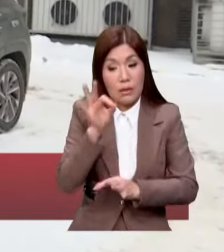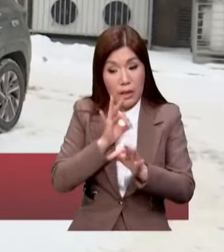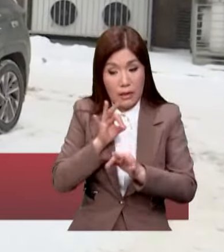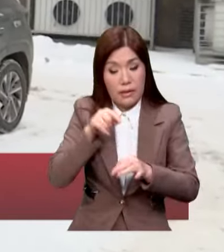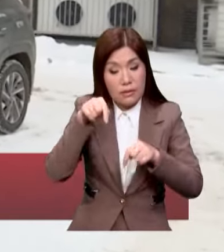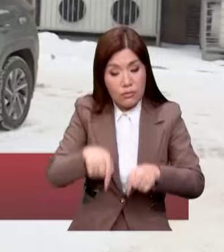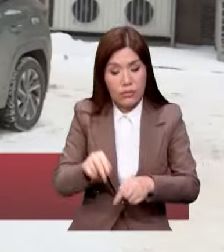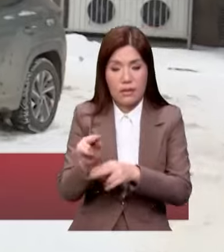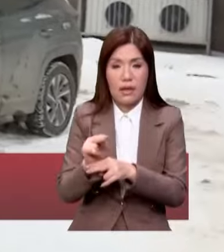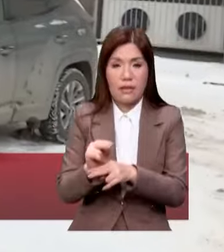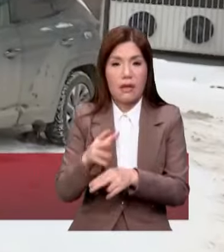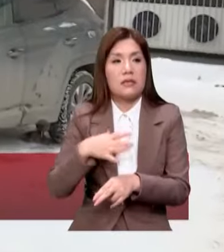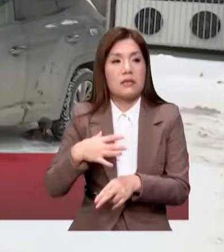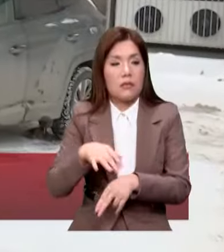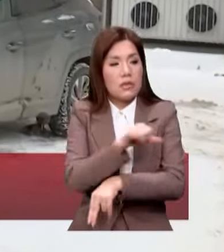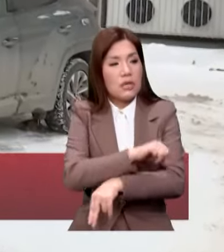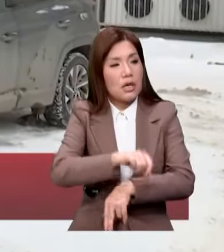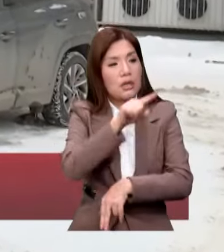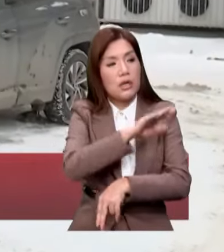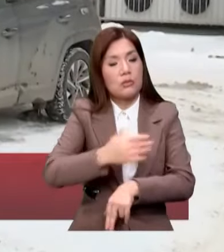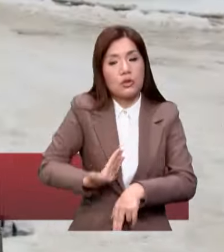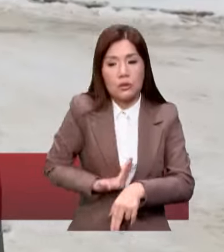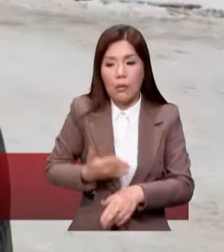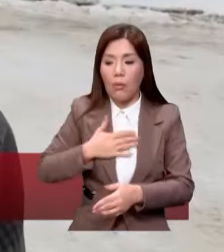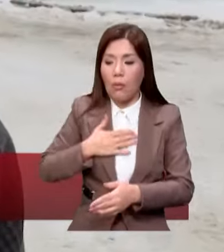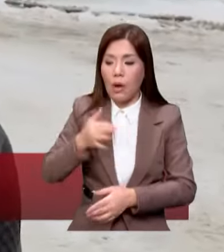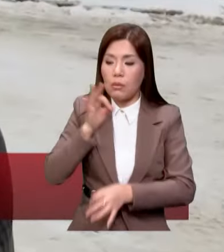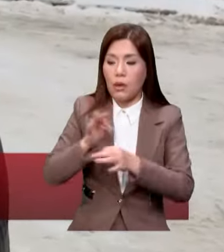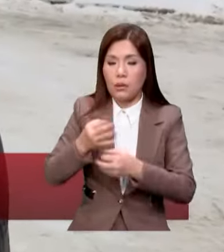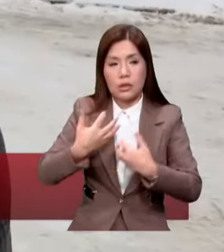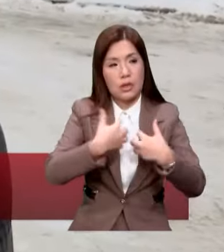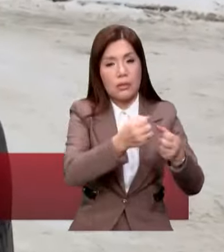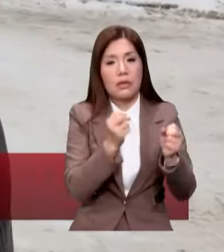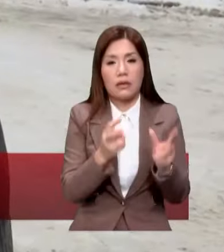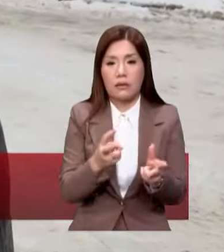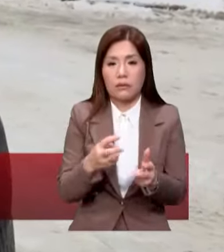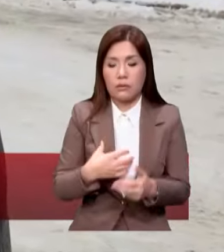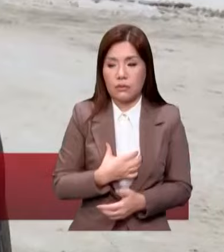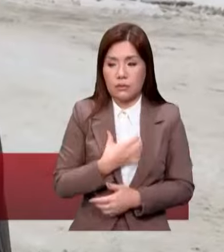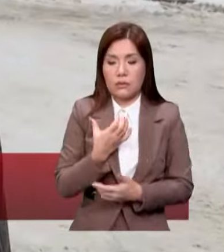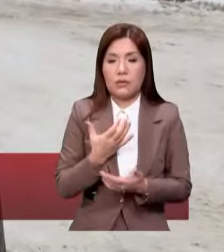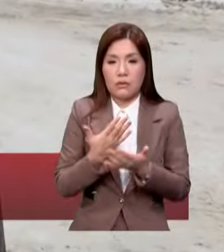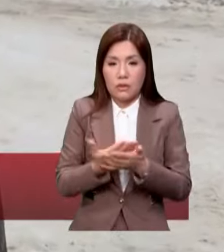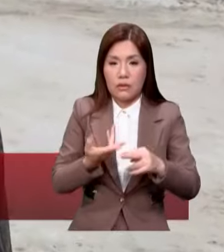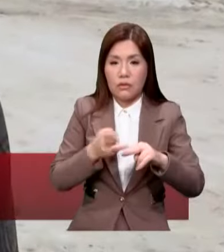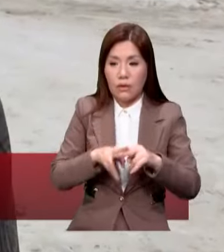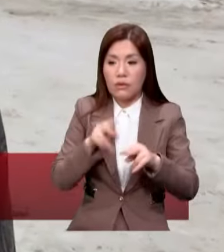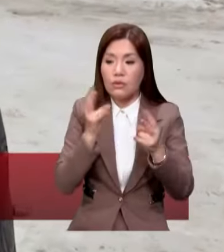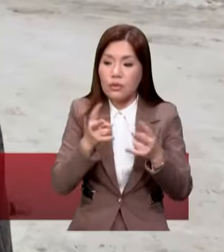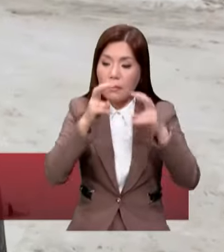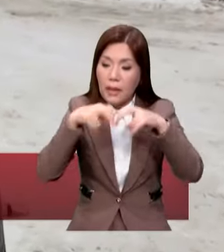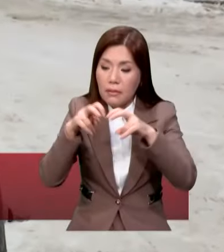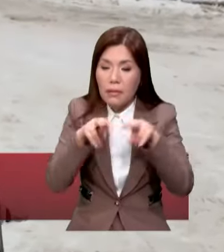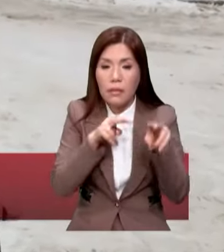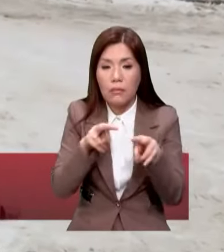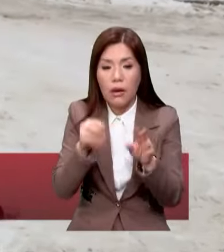тогда. А там за границей они живут и получают наши таблетки. Мне это странно слышать вообще. Кто-то же должен контролировать эти вещи вообще. Кто